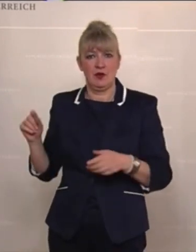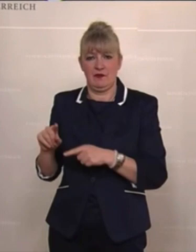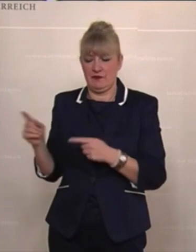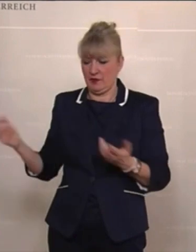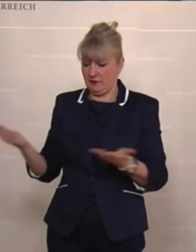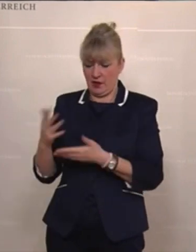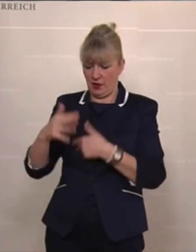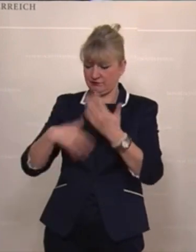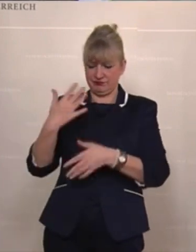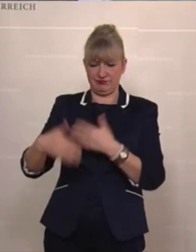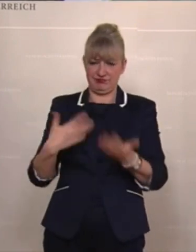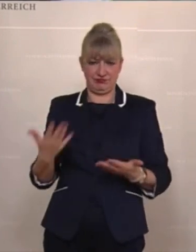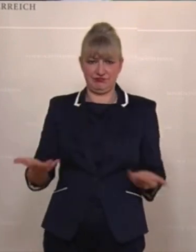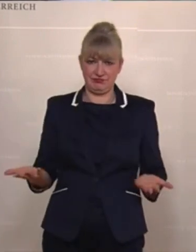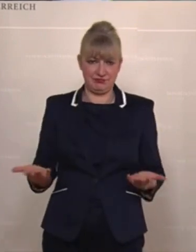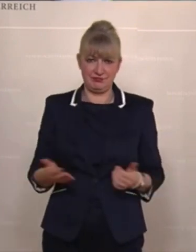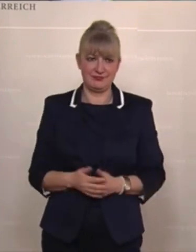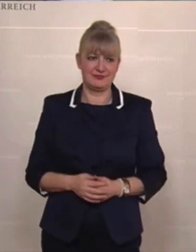No-Shows-Vergleichen.